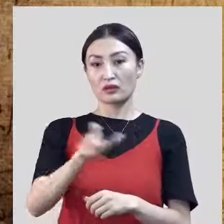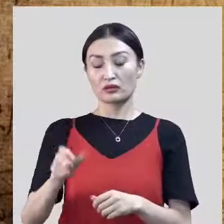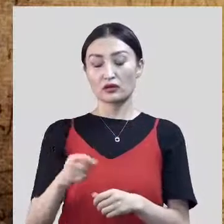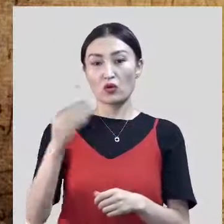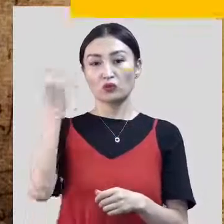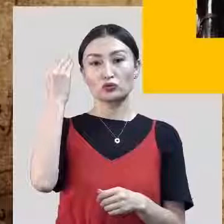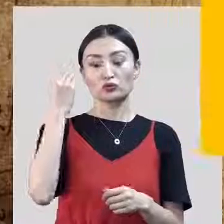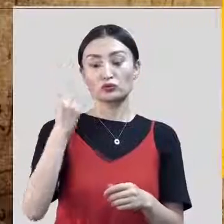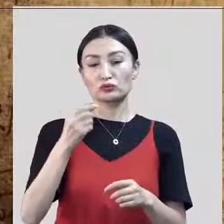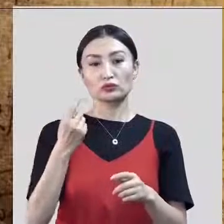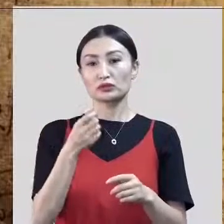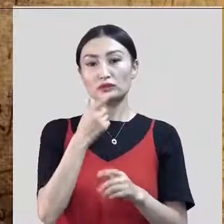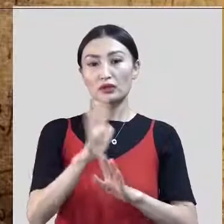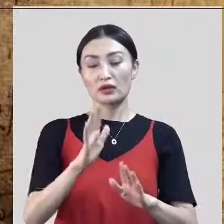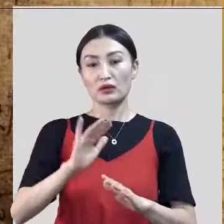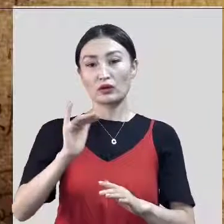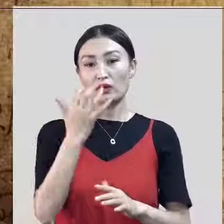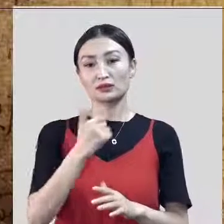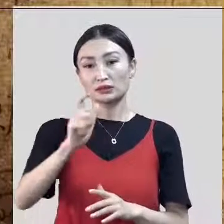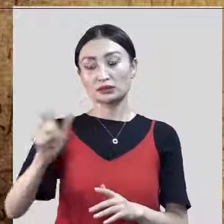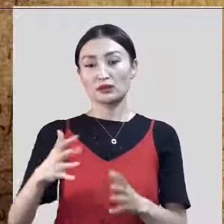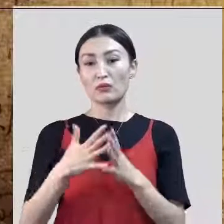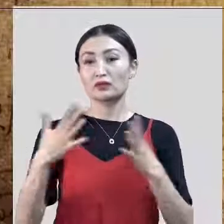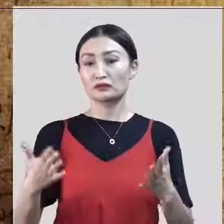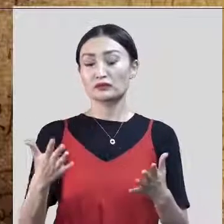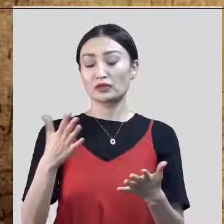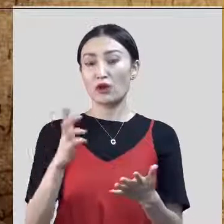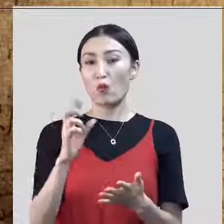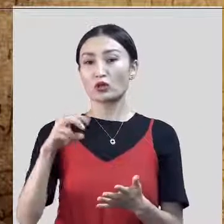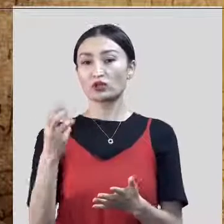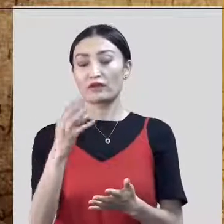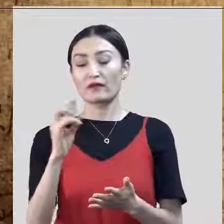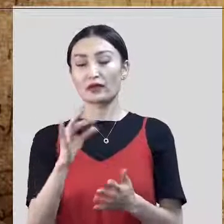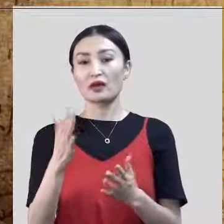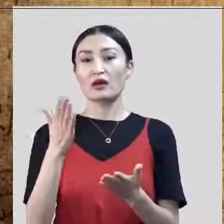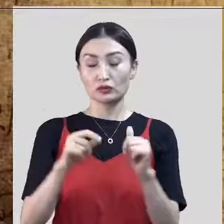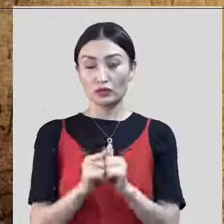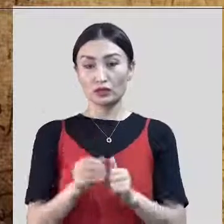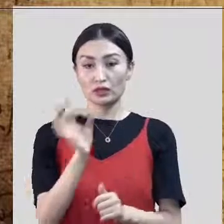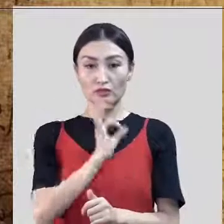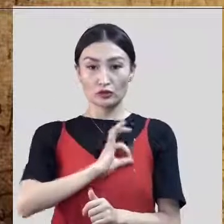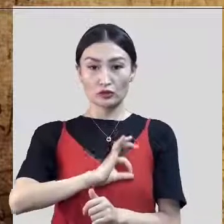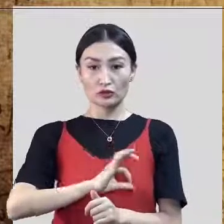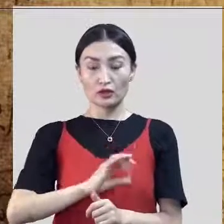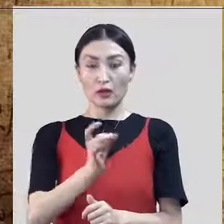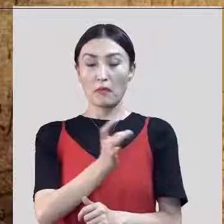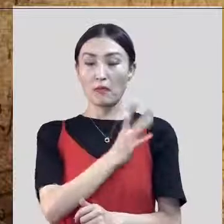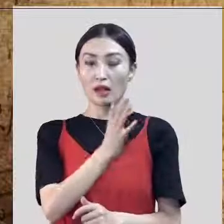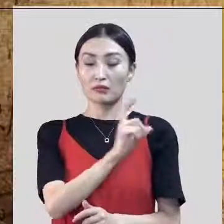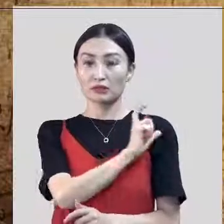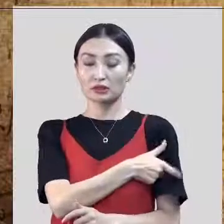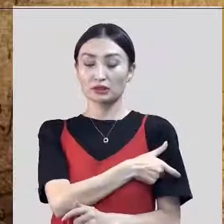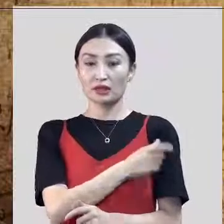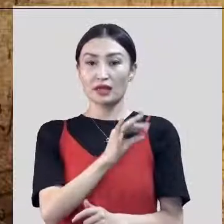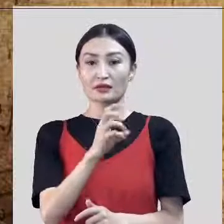крестьянству большевики оказались более организованные чем их противники использования белыми сил